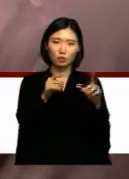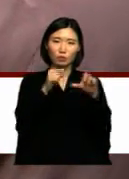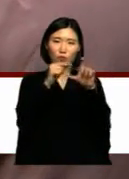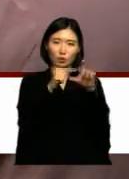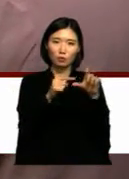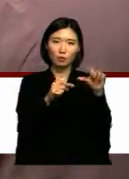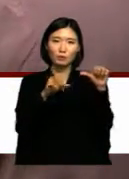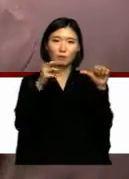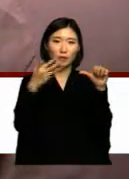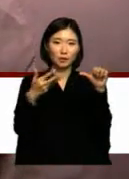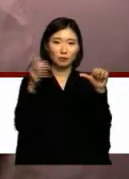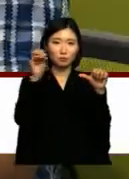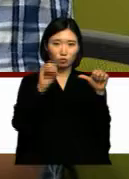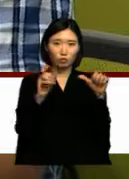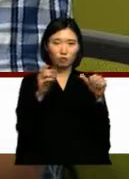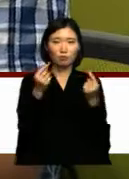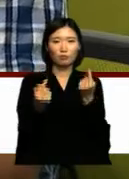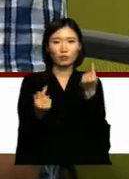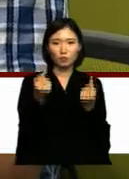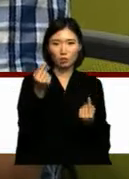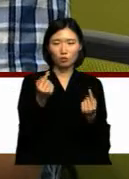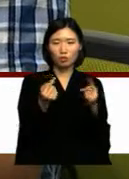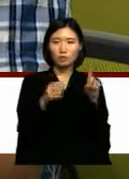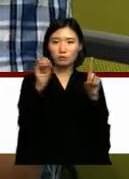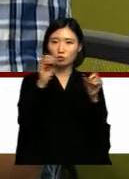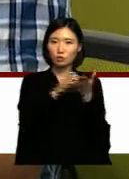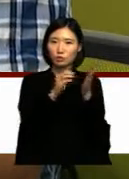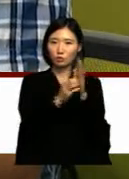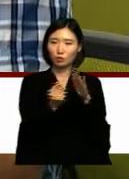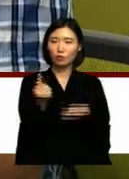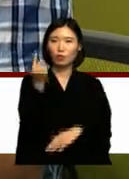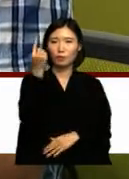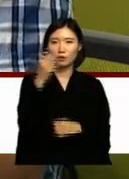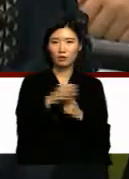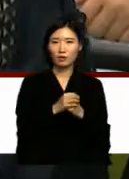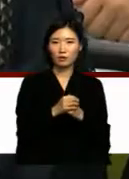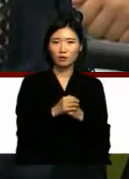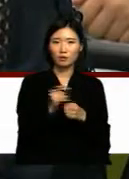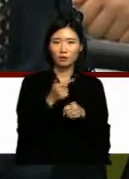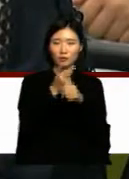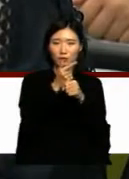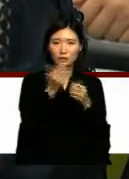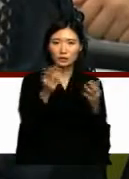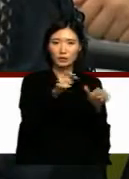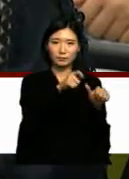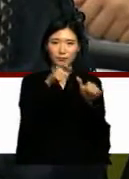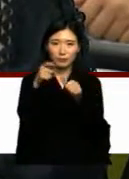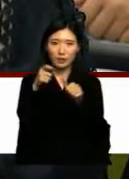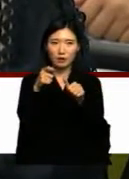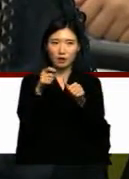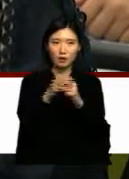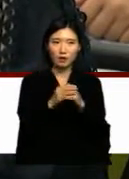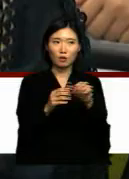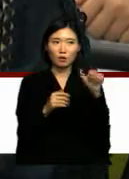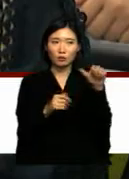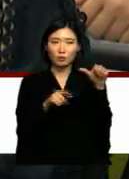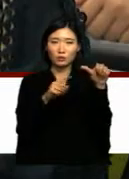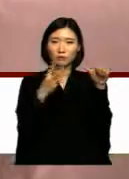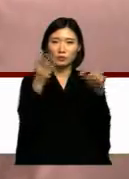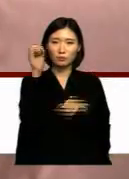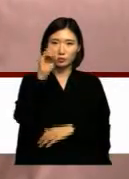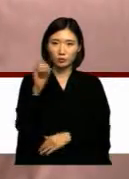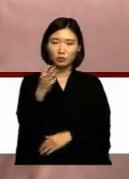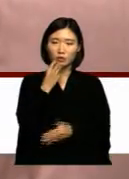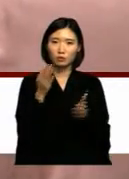평균 5.8%보다 약뭐한 1%가량 높았고 또 남양주의 고용률은 한